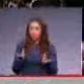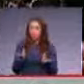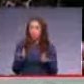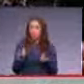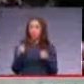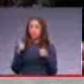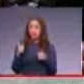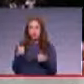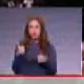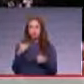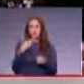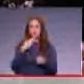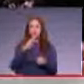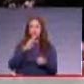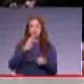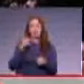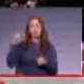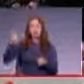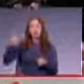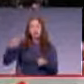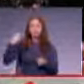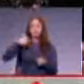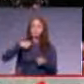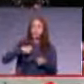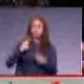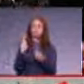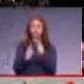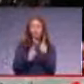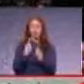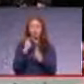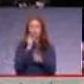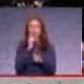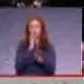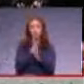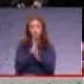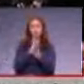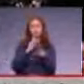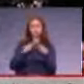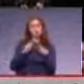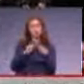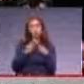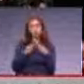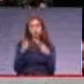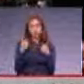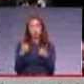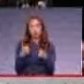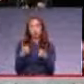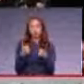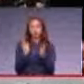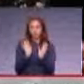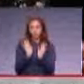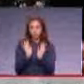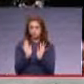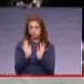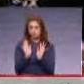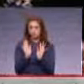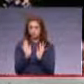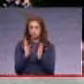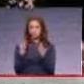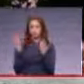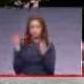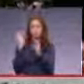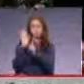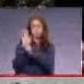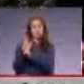رب يكون كويس، يا رب يعني ان شاء الله يكون كويس، يا رب يعني يكون ماشي الامور بتاع، يعني يعني شايله همها